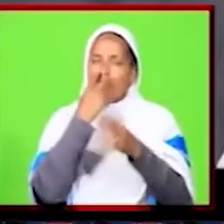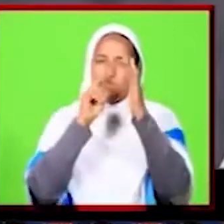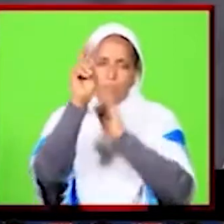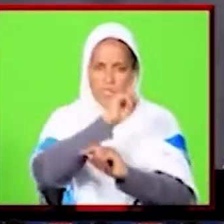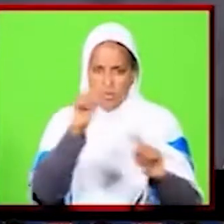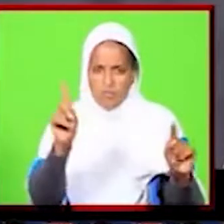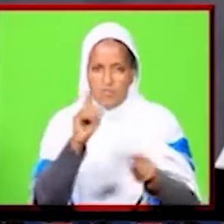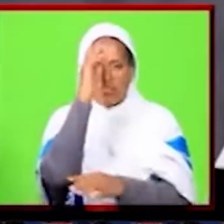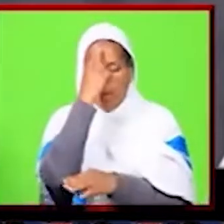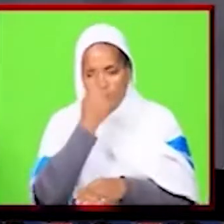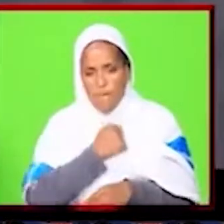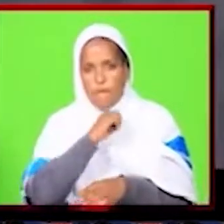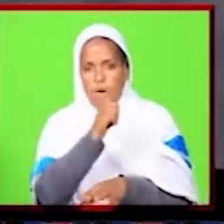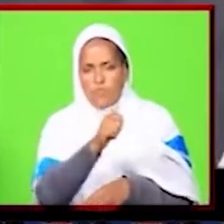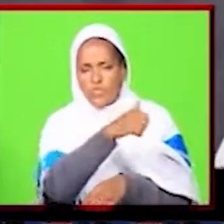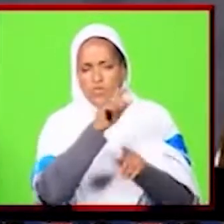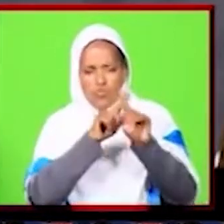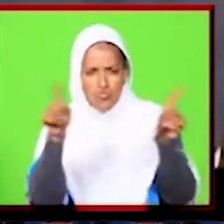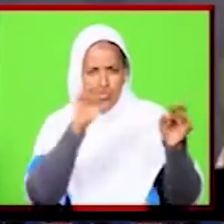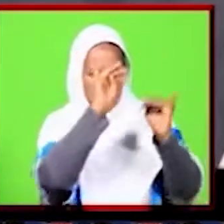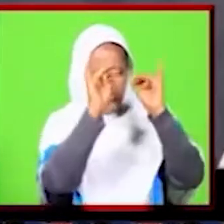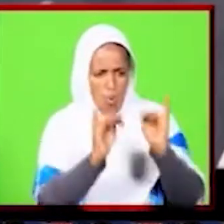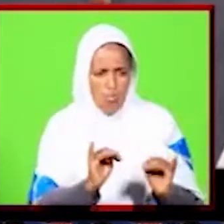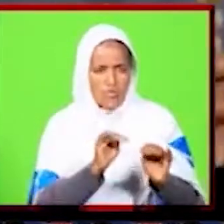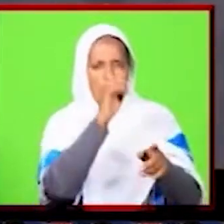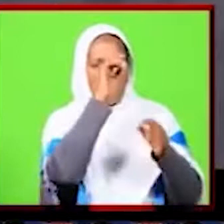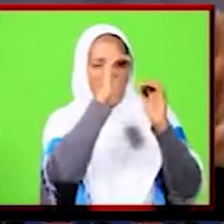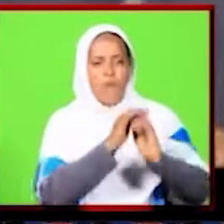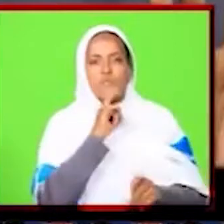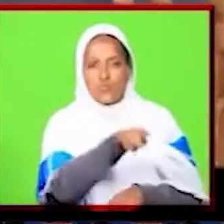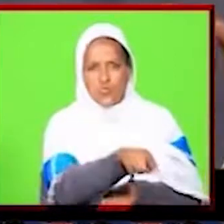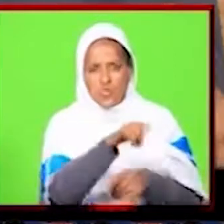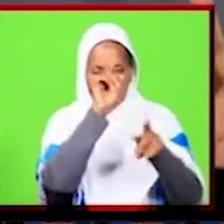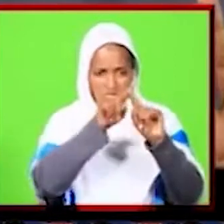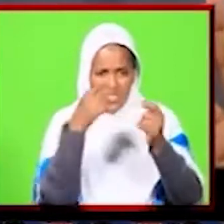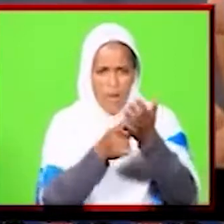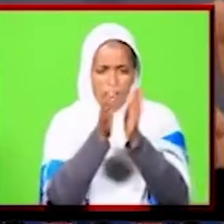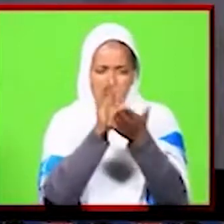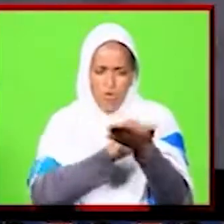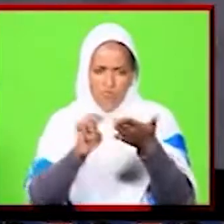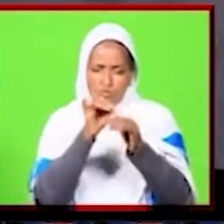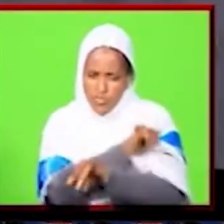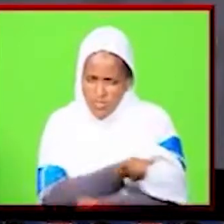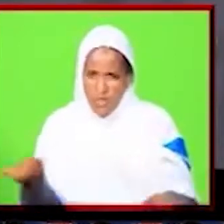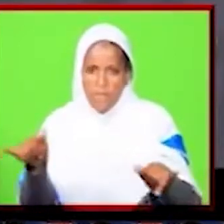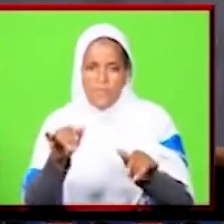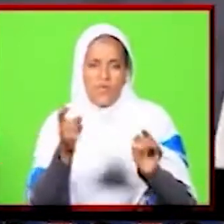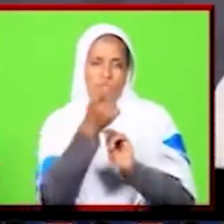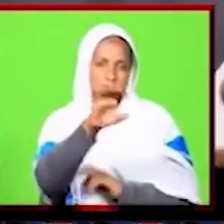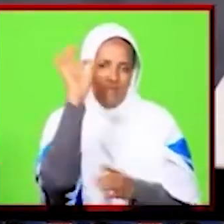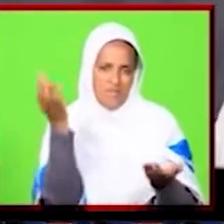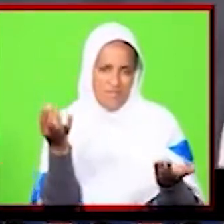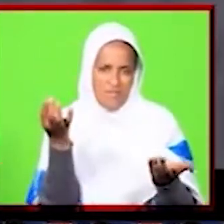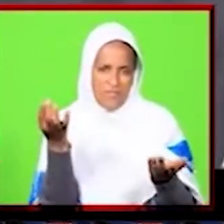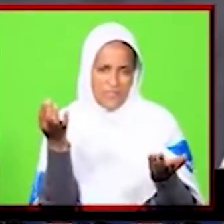በእስራኤላውያን አይደለም፣ በእግዚአብሔር ነቢያት አይደለም፣ በእግዚአብሔር አያምኑ በነበሩ የተለያየ ጣዖት ያመልኩ በነበሩ ሰዎች ነው። ግን ያ የተጻፈው ልክ መጽሐፍ